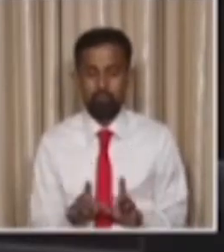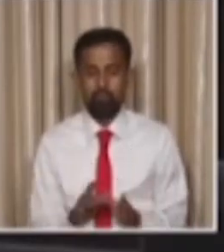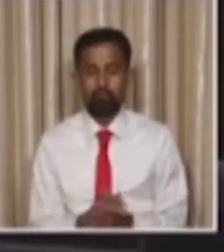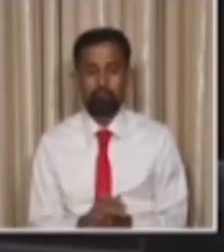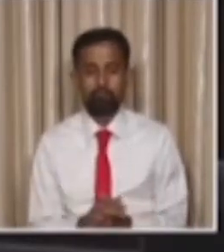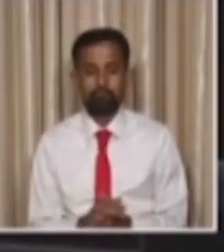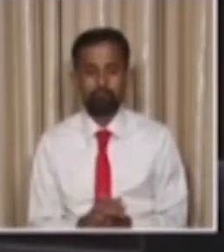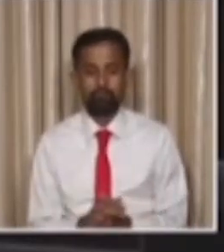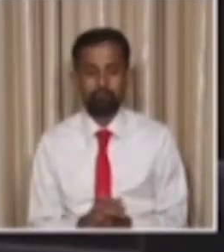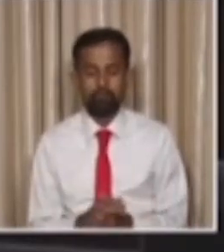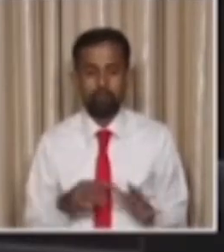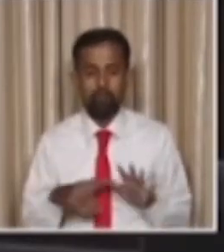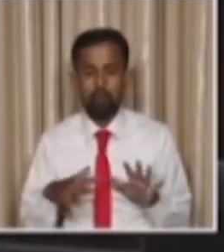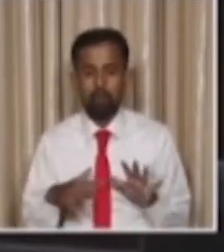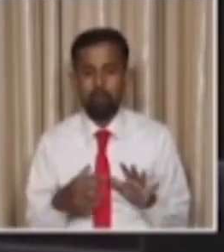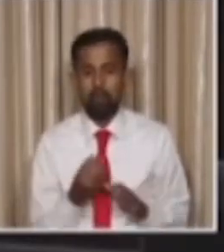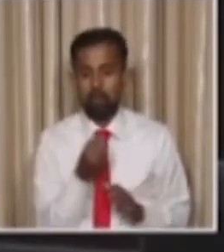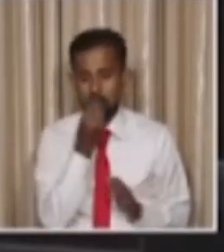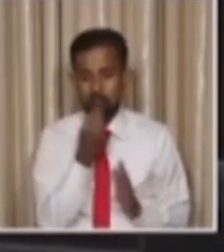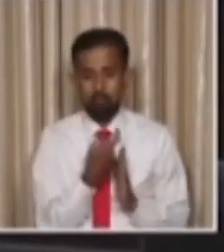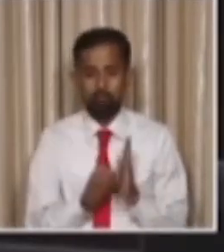විශේෂයෙන් සත්ව ආහාර පනත